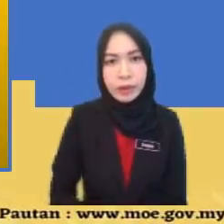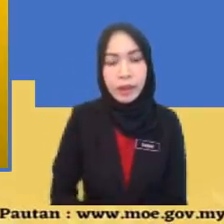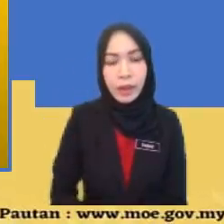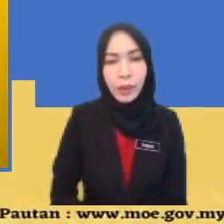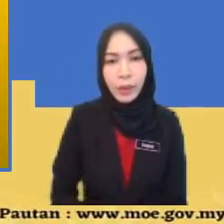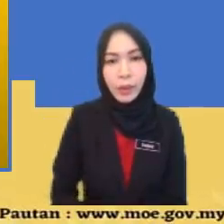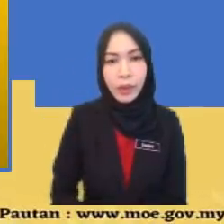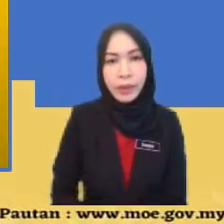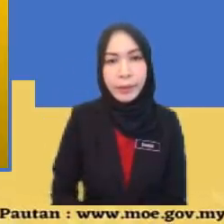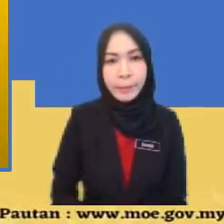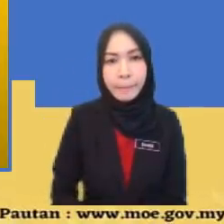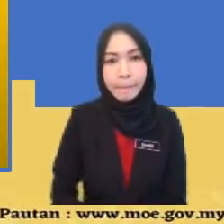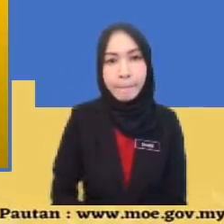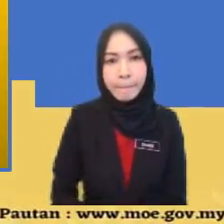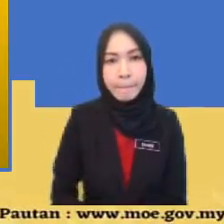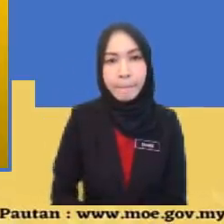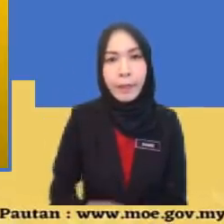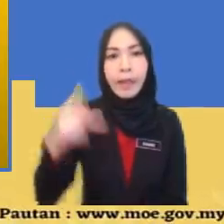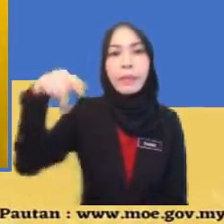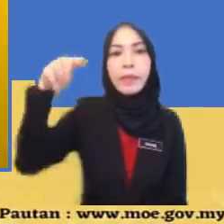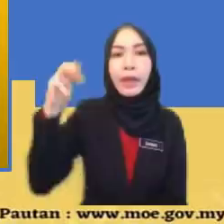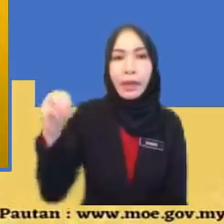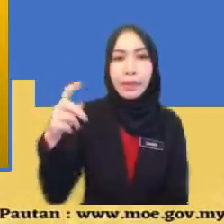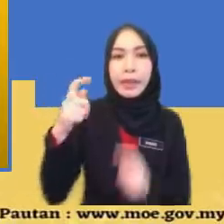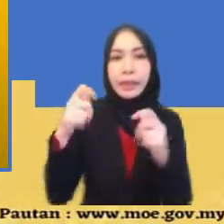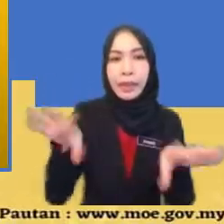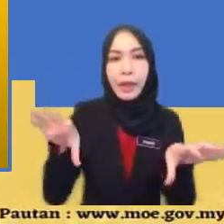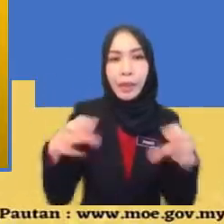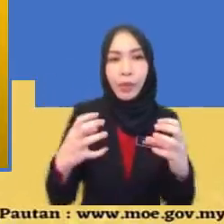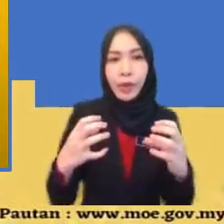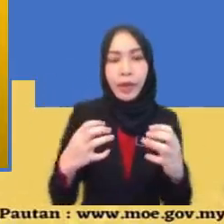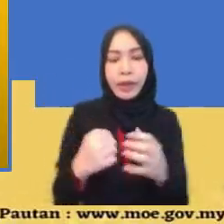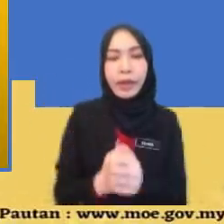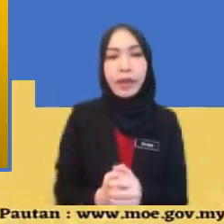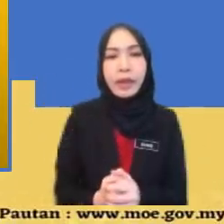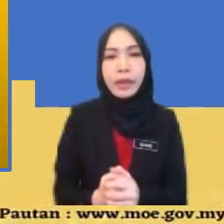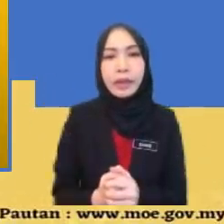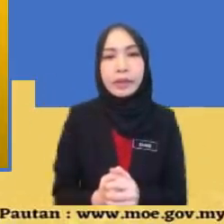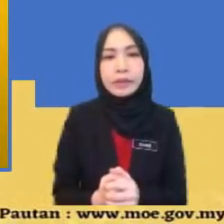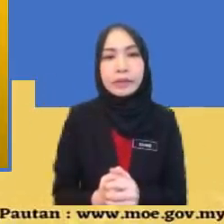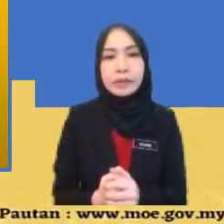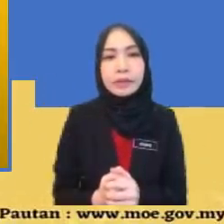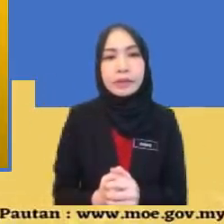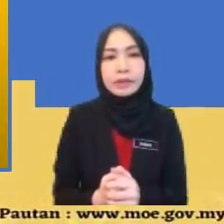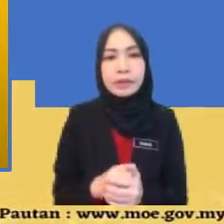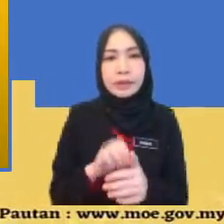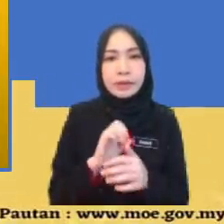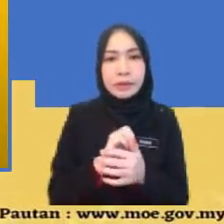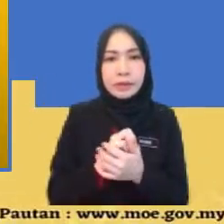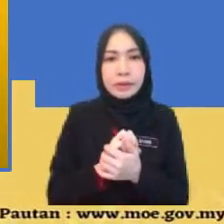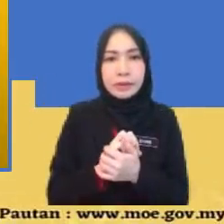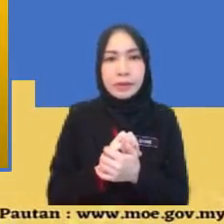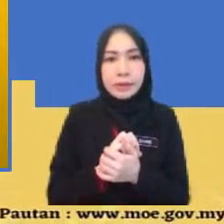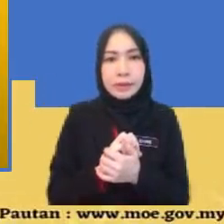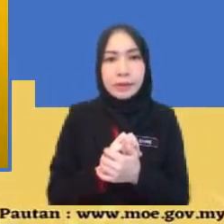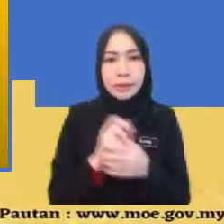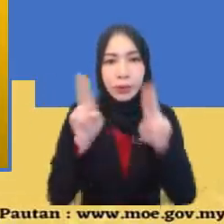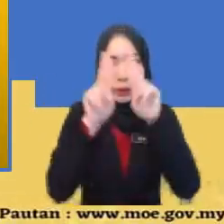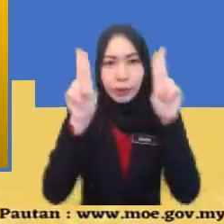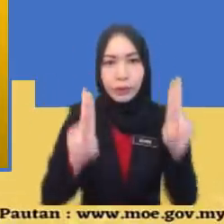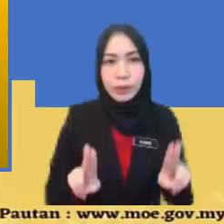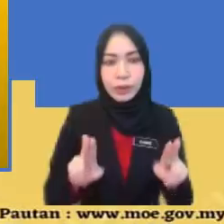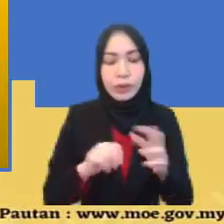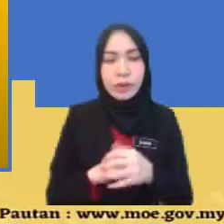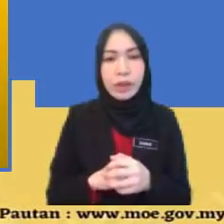TPM juga telah melaksanakan smule Penataran PBB kepada jpn abpd dan juga guru-guru bagi